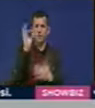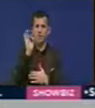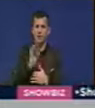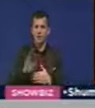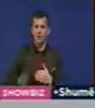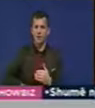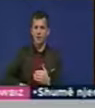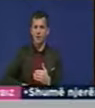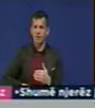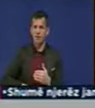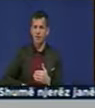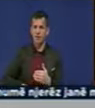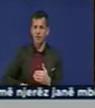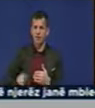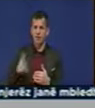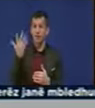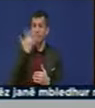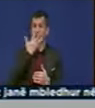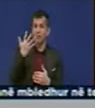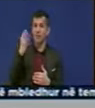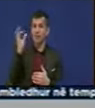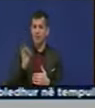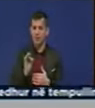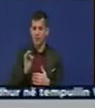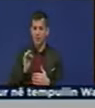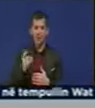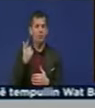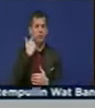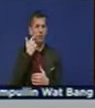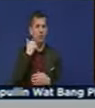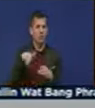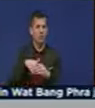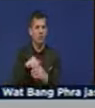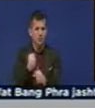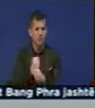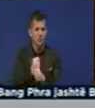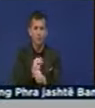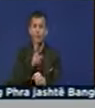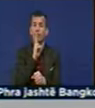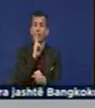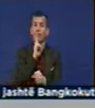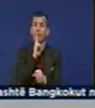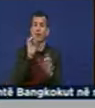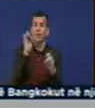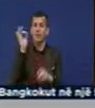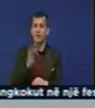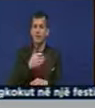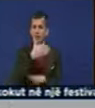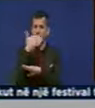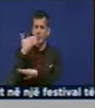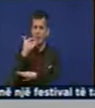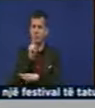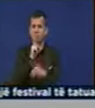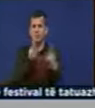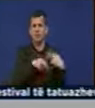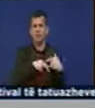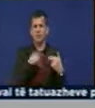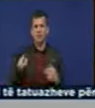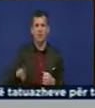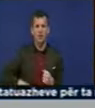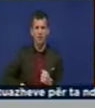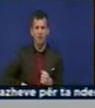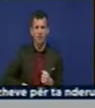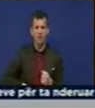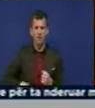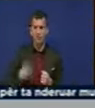në krahasim 55% që janë burra. Më pak se 10% e bizneseve janë në pronësi të grave.